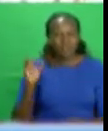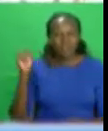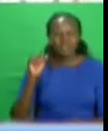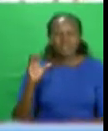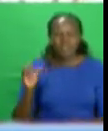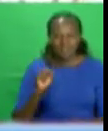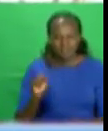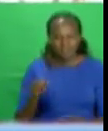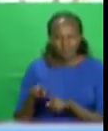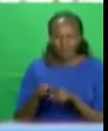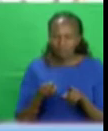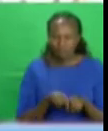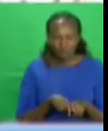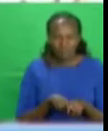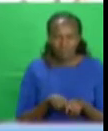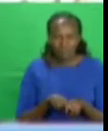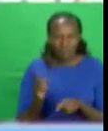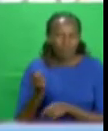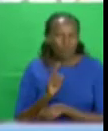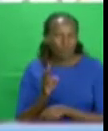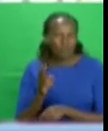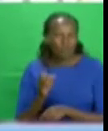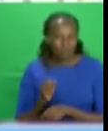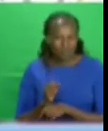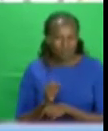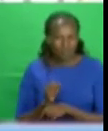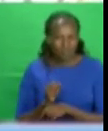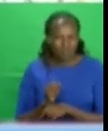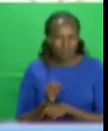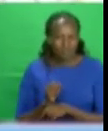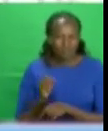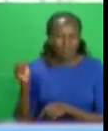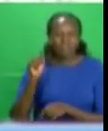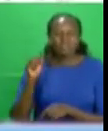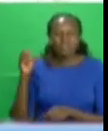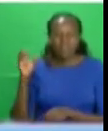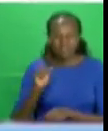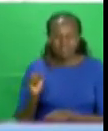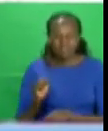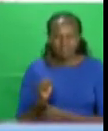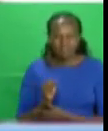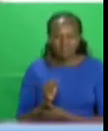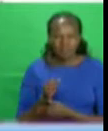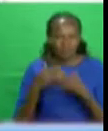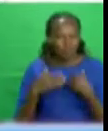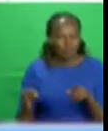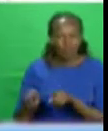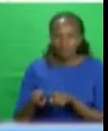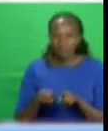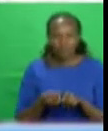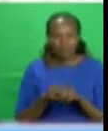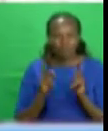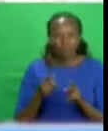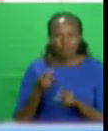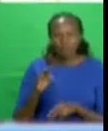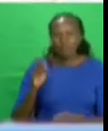we lost Mosiro when he was still the CS, hivo hivo tu ndio tutapoteza kama watu wa Uhuru